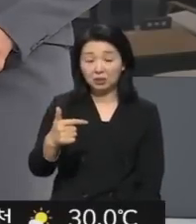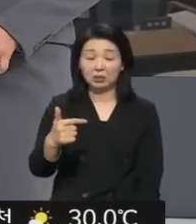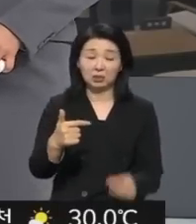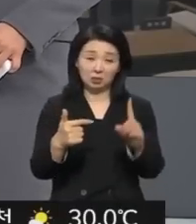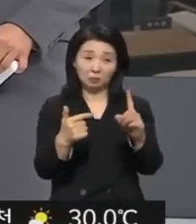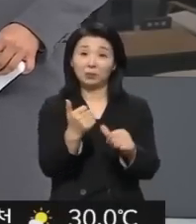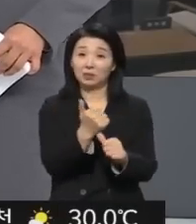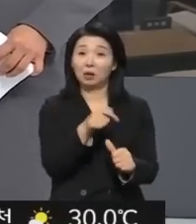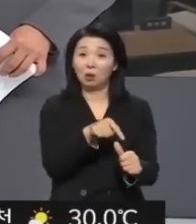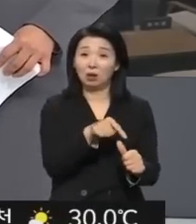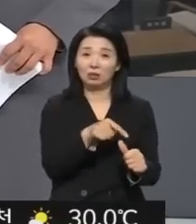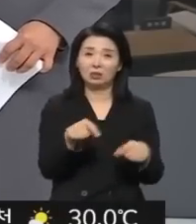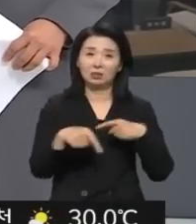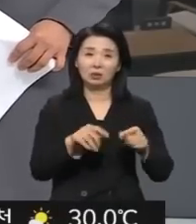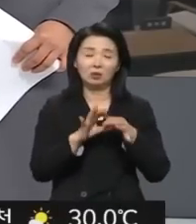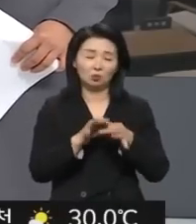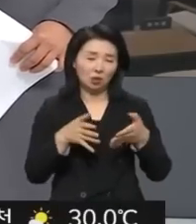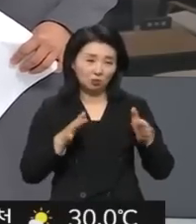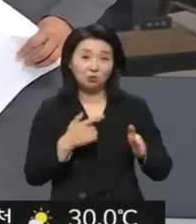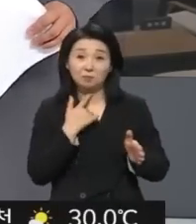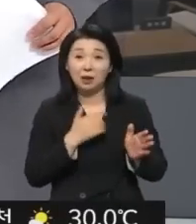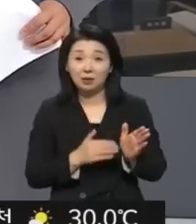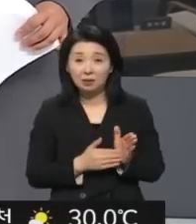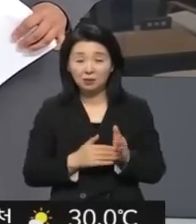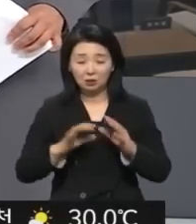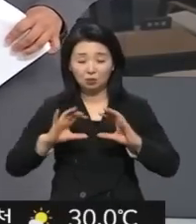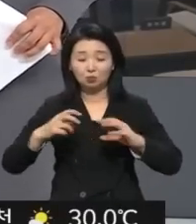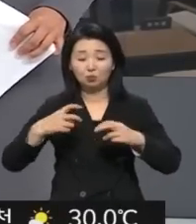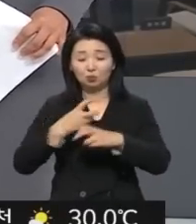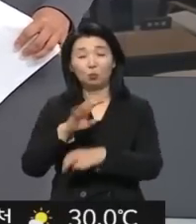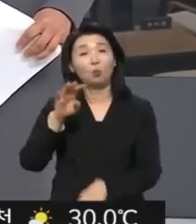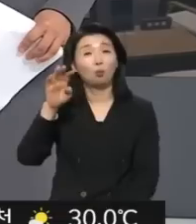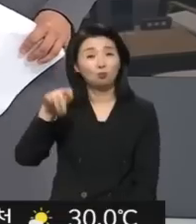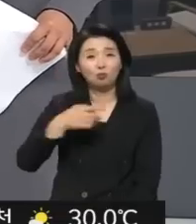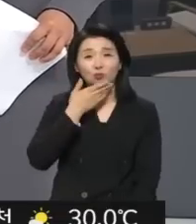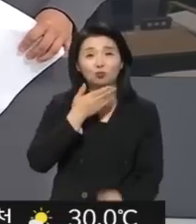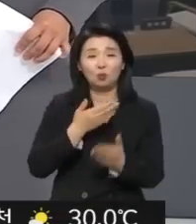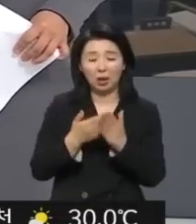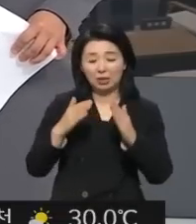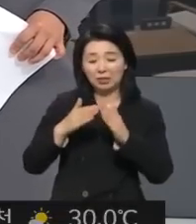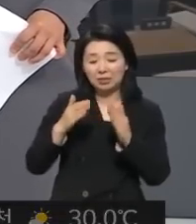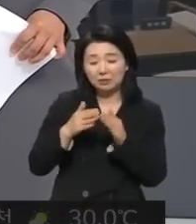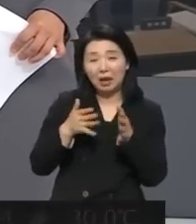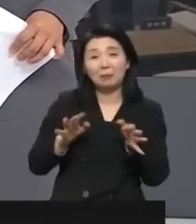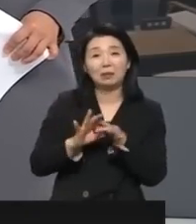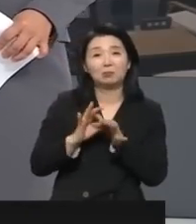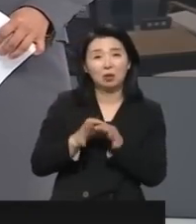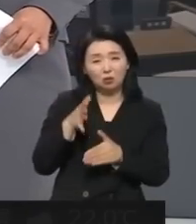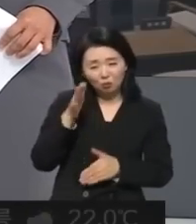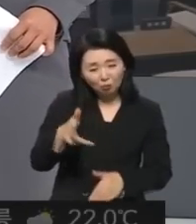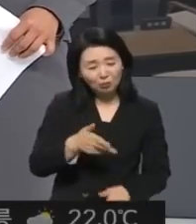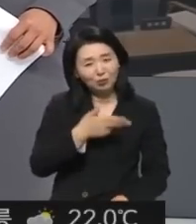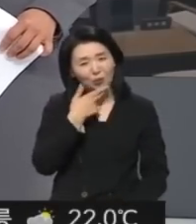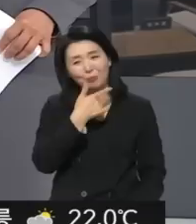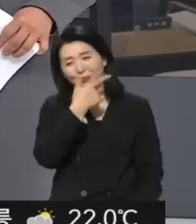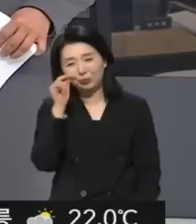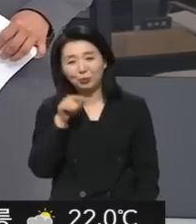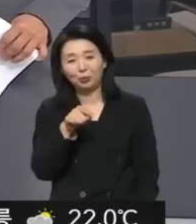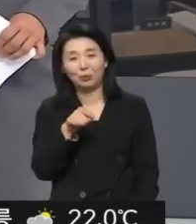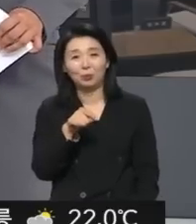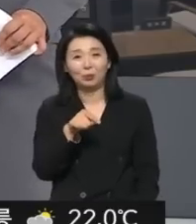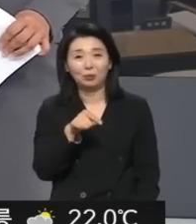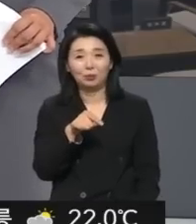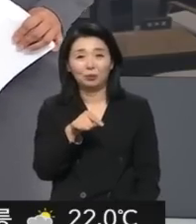1차관은 정치권 출신 인사인데요. 국토부의 주요 이슈인 부동산 관련 전문성이 없다는 지적을